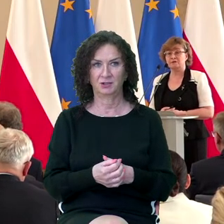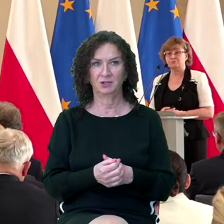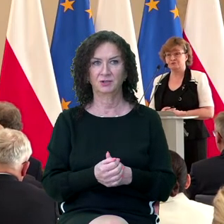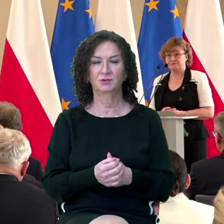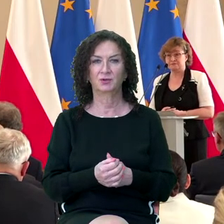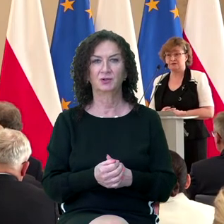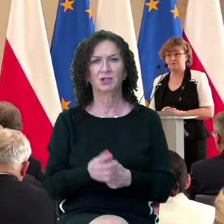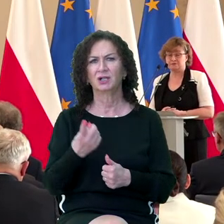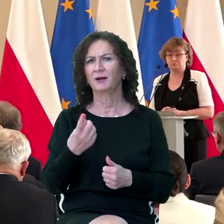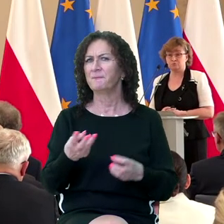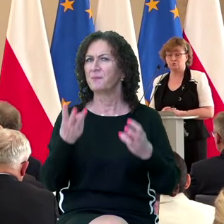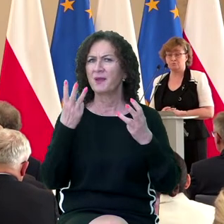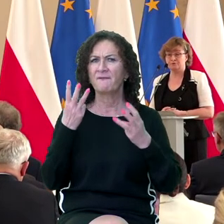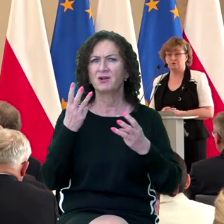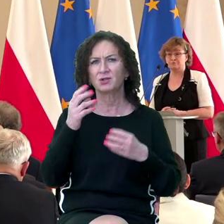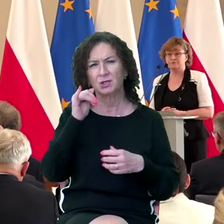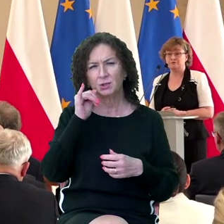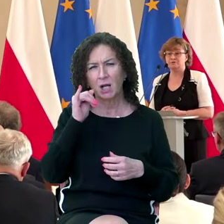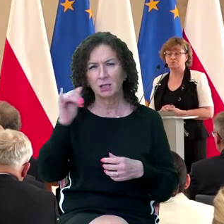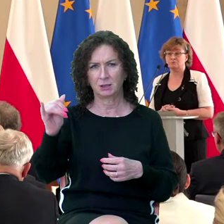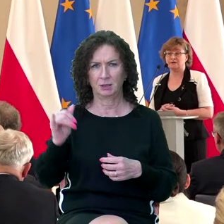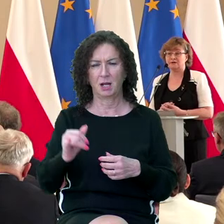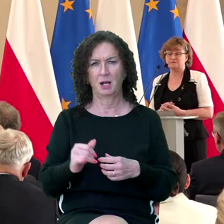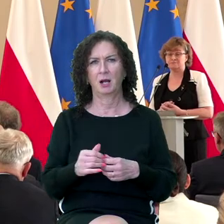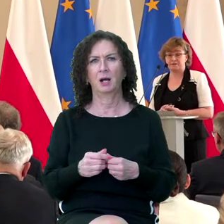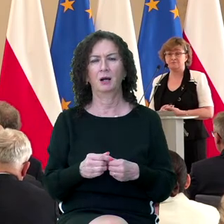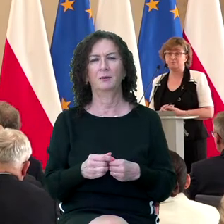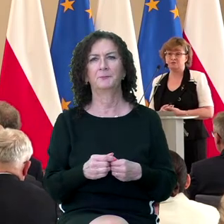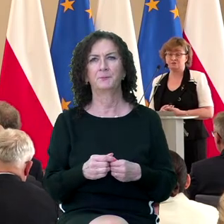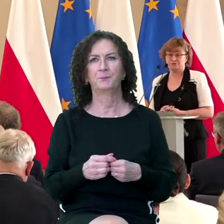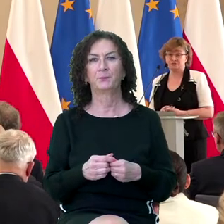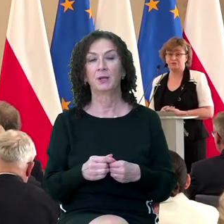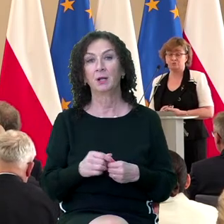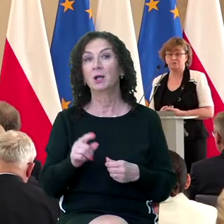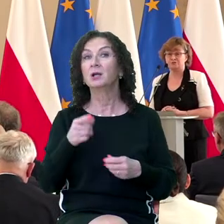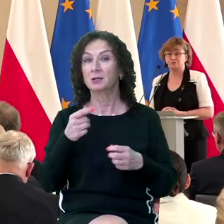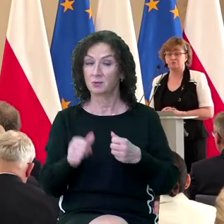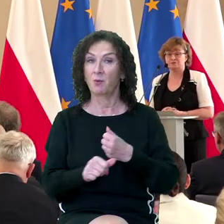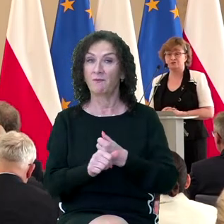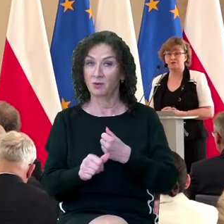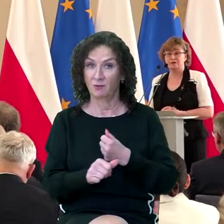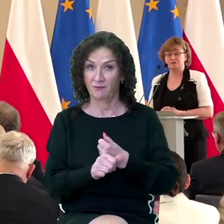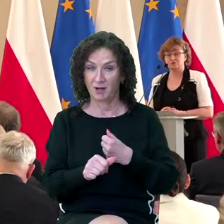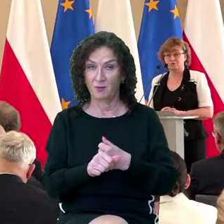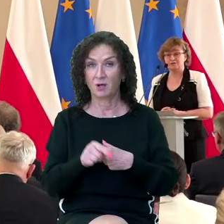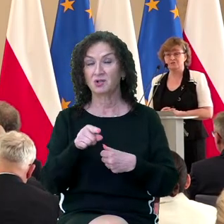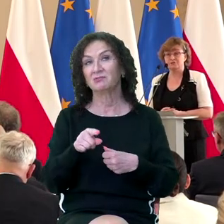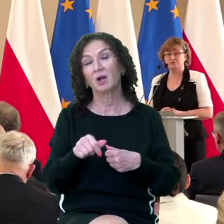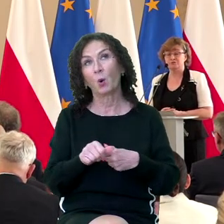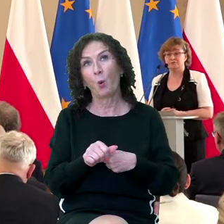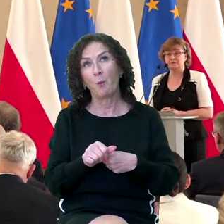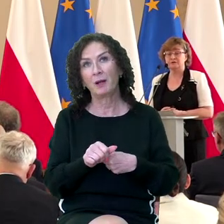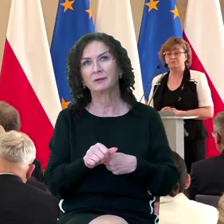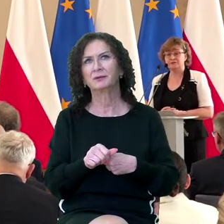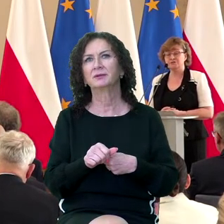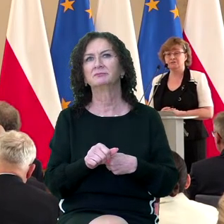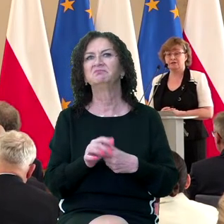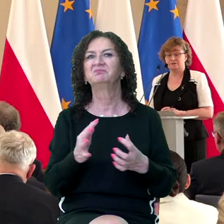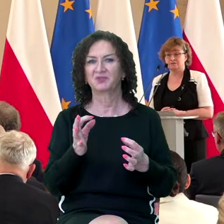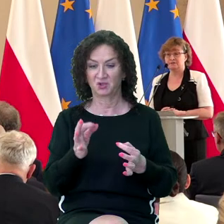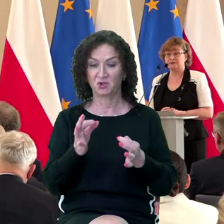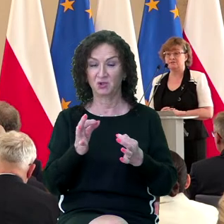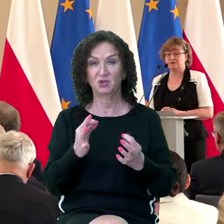która przyświecała temu dokumentowi i która sprawiła, że dzisiaj tutaj się też zgromadziliśmy. Właśnie